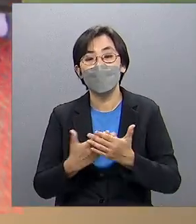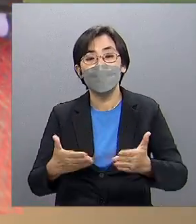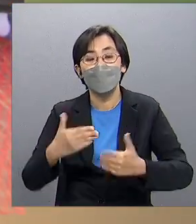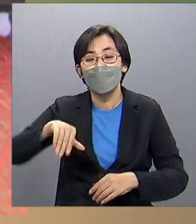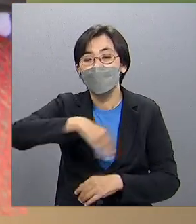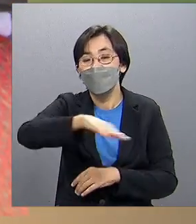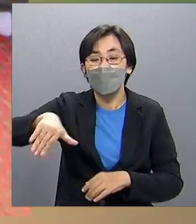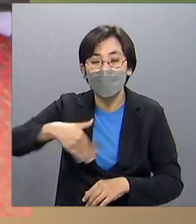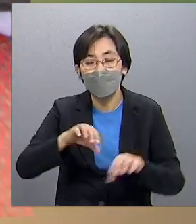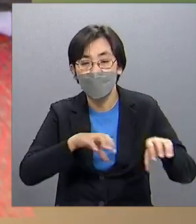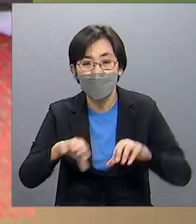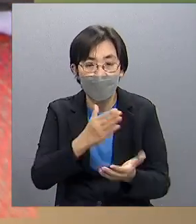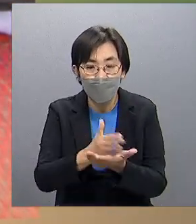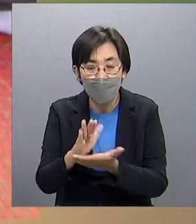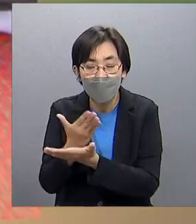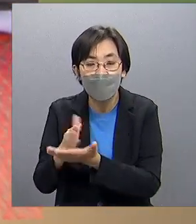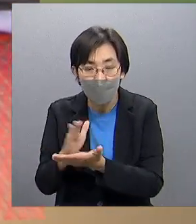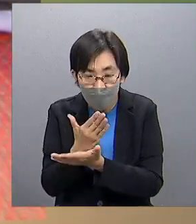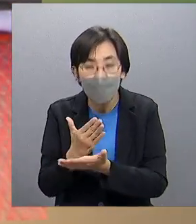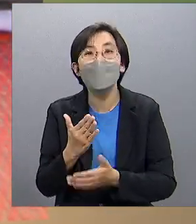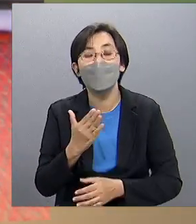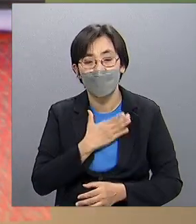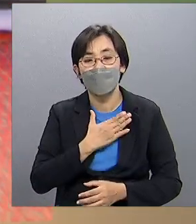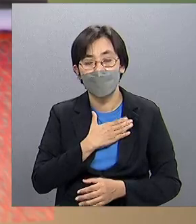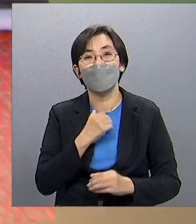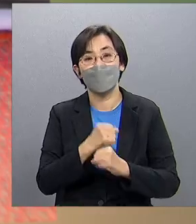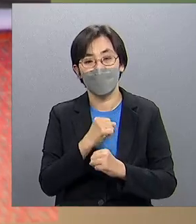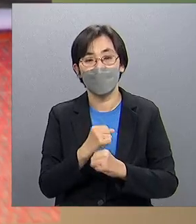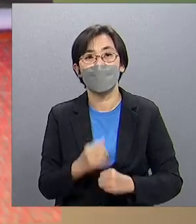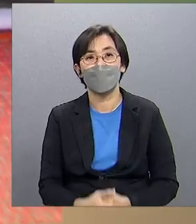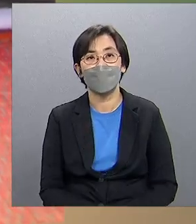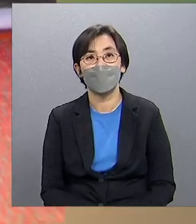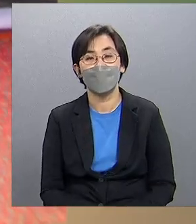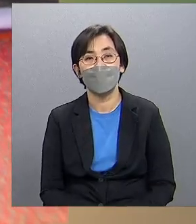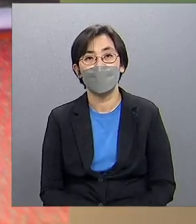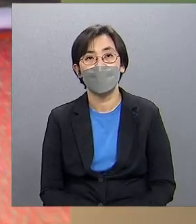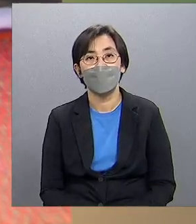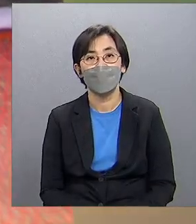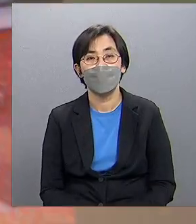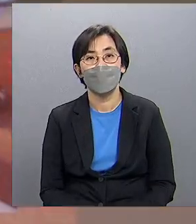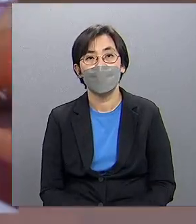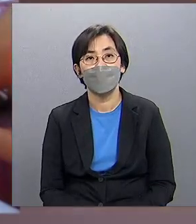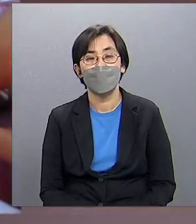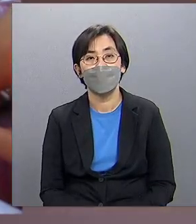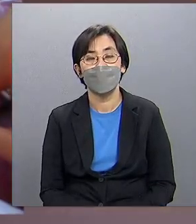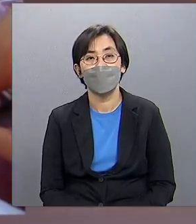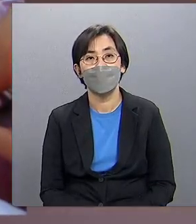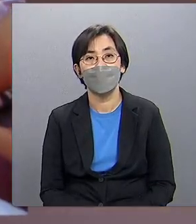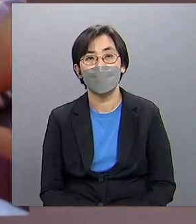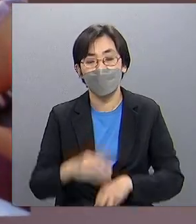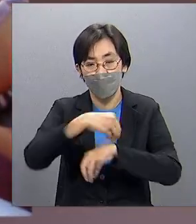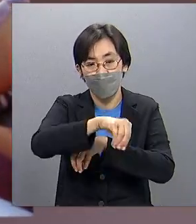าที่ทางเรากล่าวถึงค่ะด้วยพลังความร่วมมือของภาคีเครือข่ายนะค